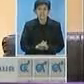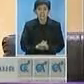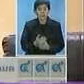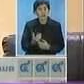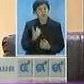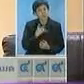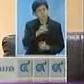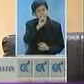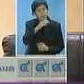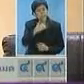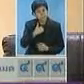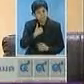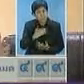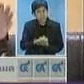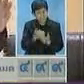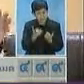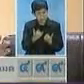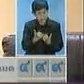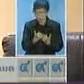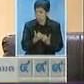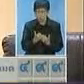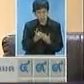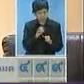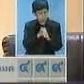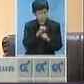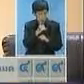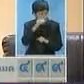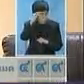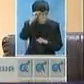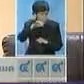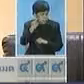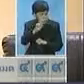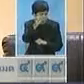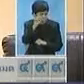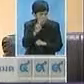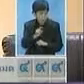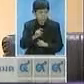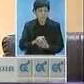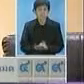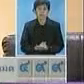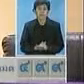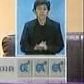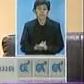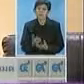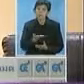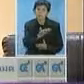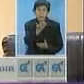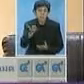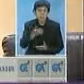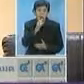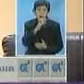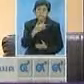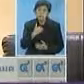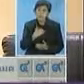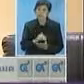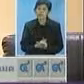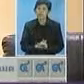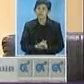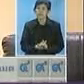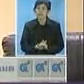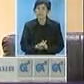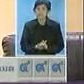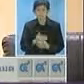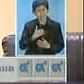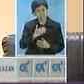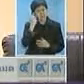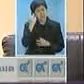ล่าวหาว่านี่เปิดช่องทางทุจริตหรือไม่ท่านทั้งหลายตั้งข้อสังเกตว่